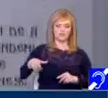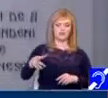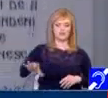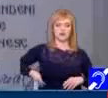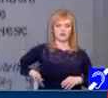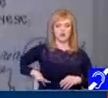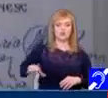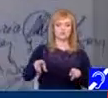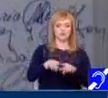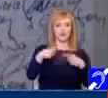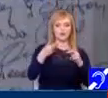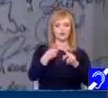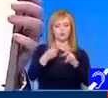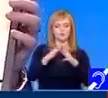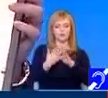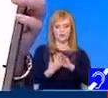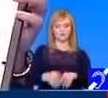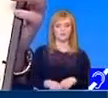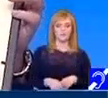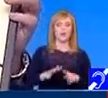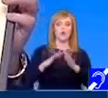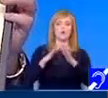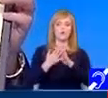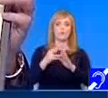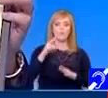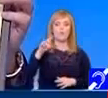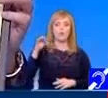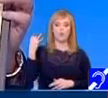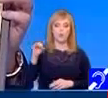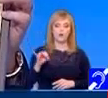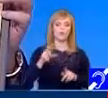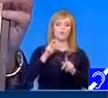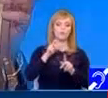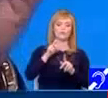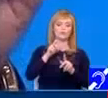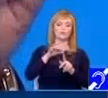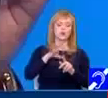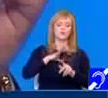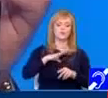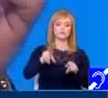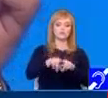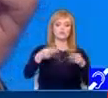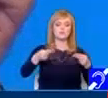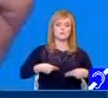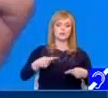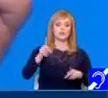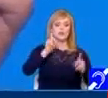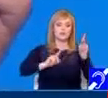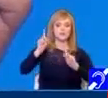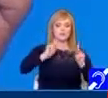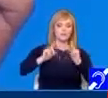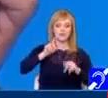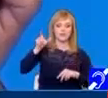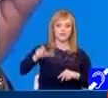semnat-o și primarul localității. Anterior, în comuna Puhoi-Ialoveni, declarația de reunire cu România a fost semnată și de consilierul local